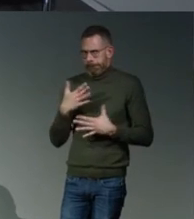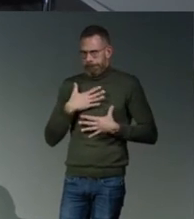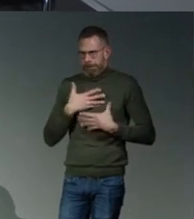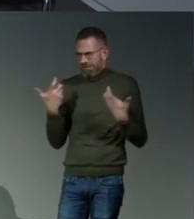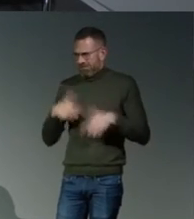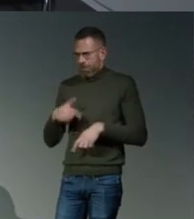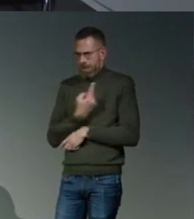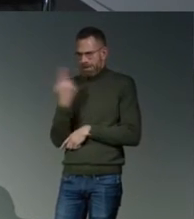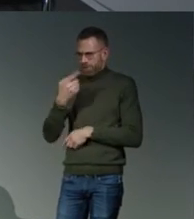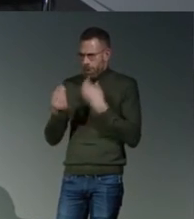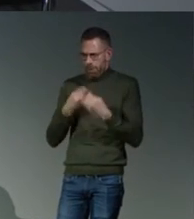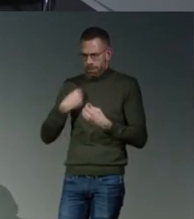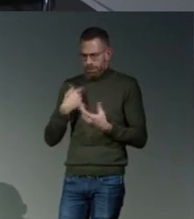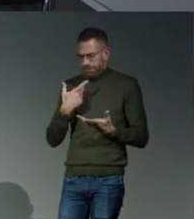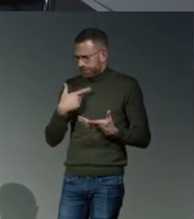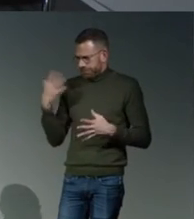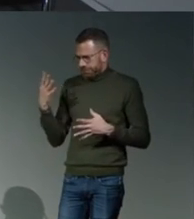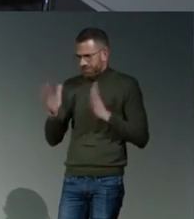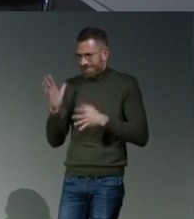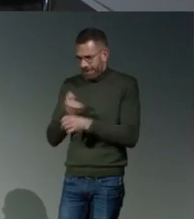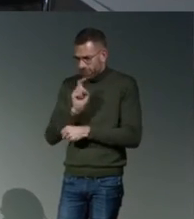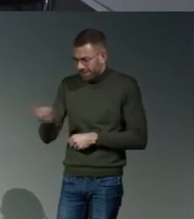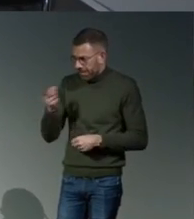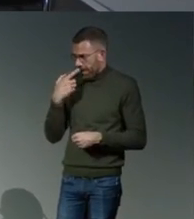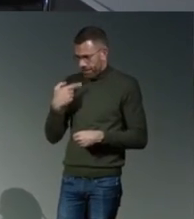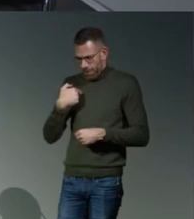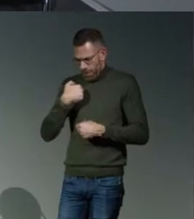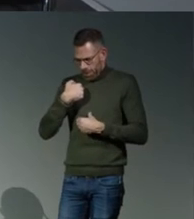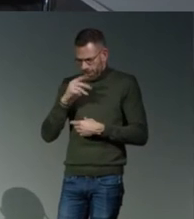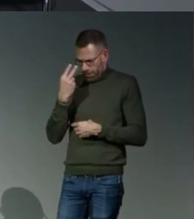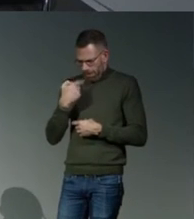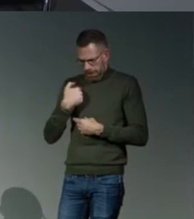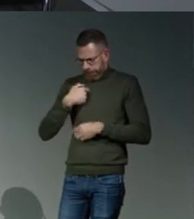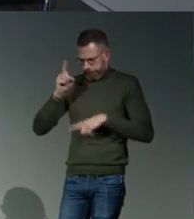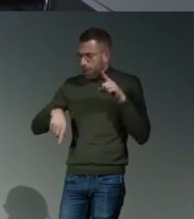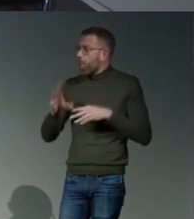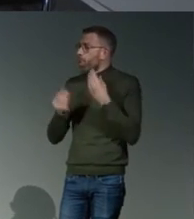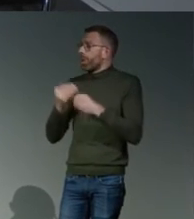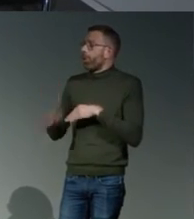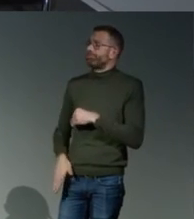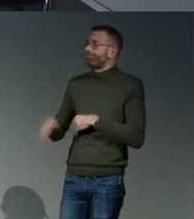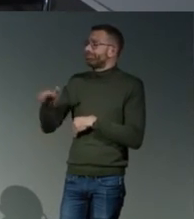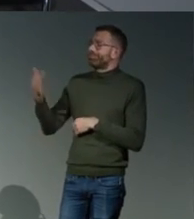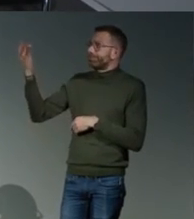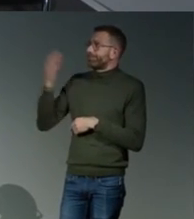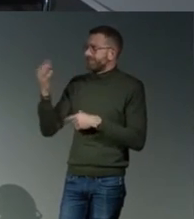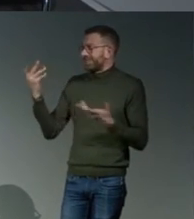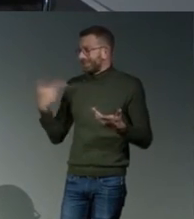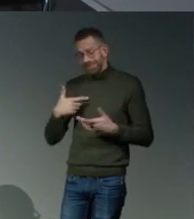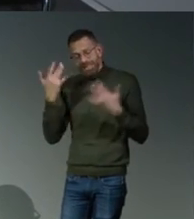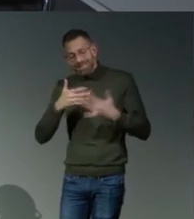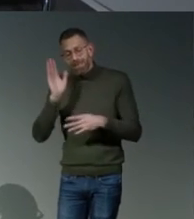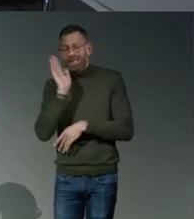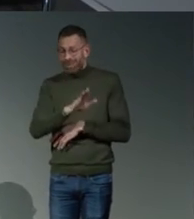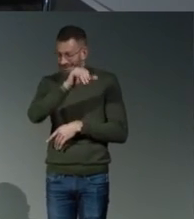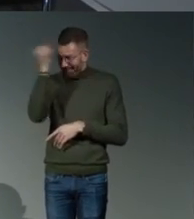par peur de ne pas y arriver, donc par autocensure ou par ce qu'on leur a dit depuis l'école primaire que les maths, c'était pour les